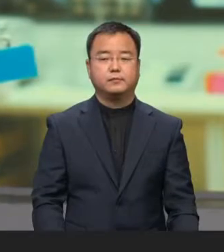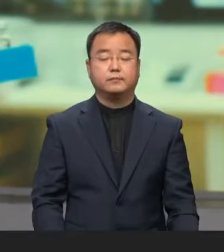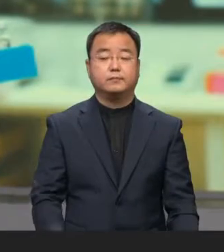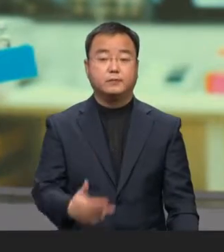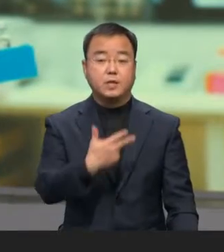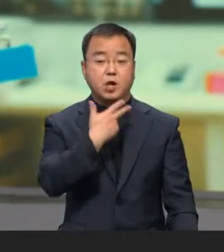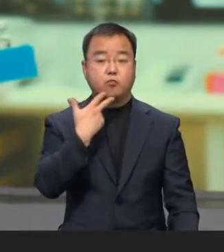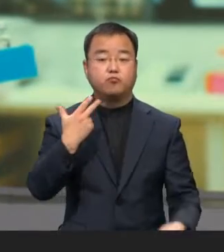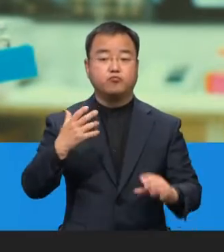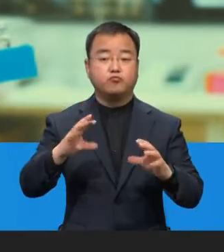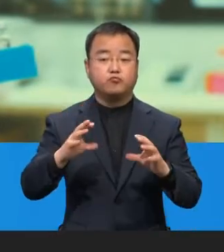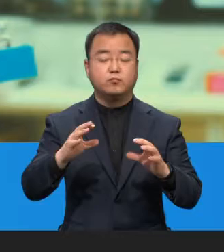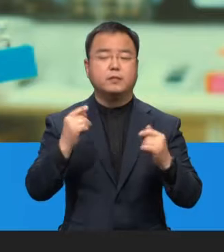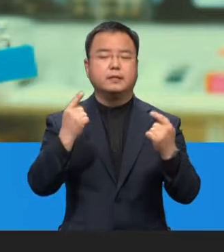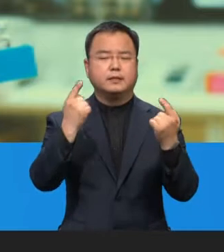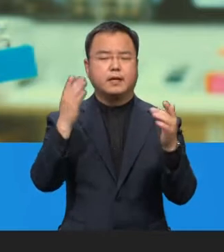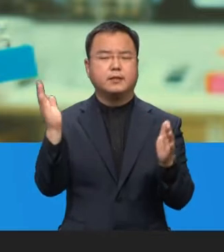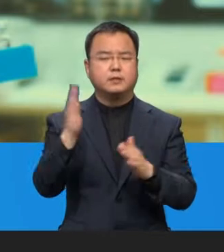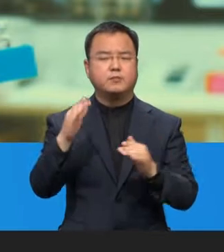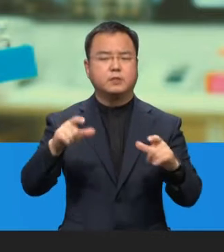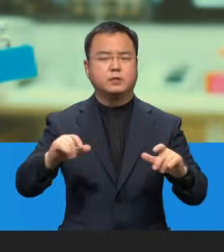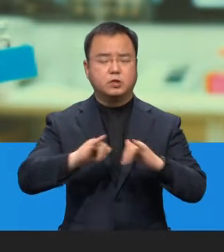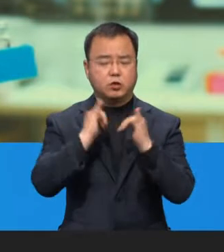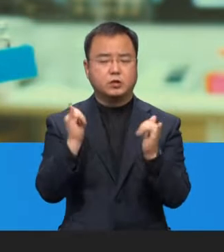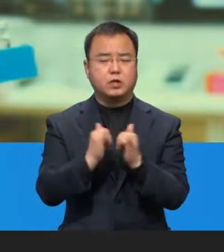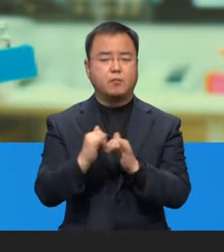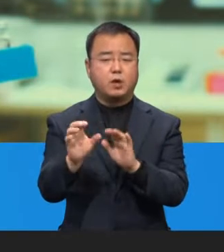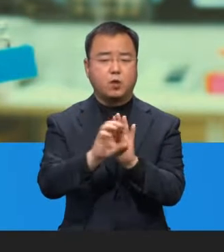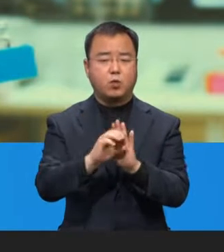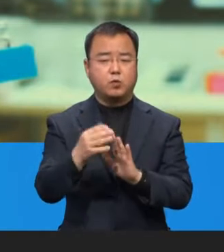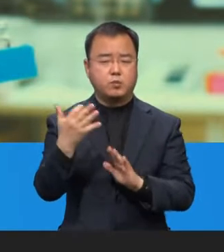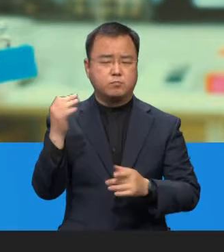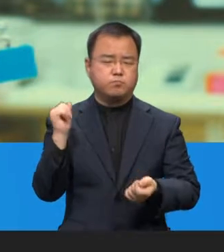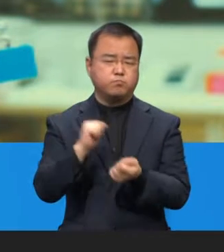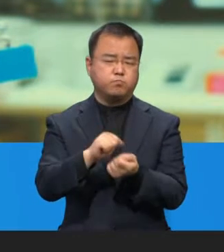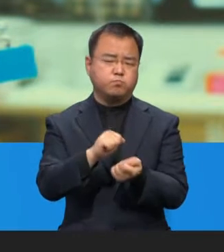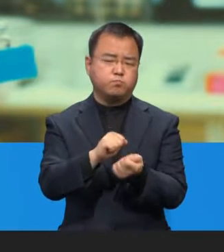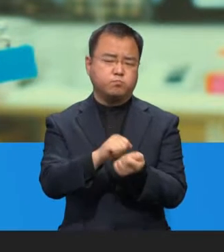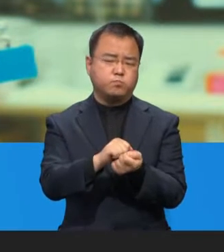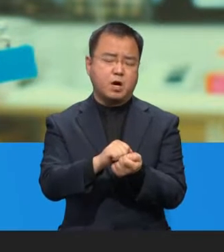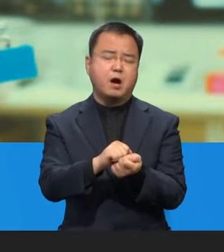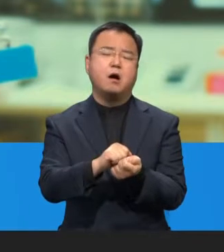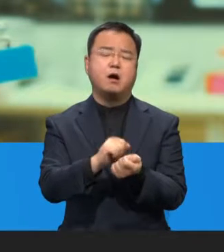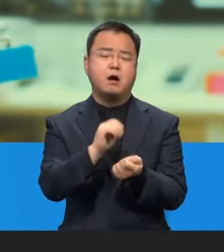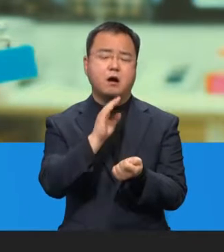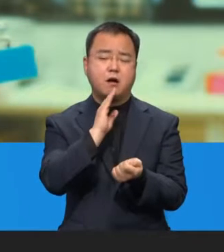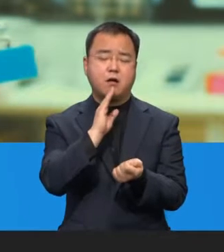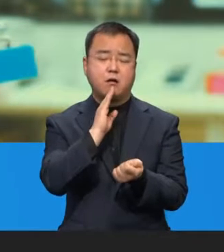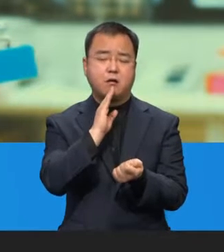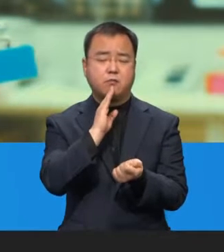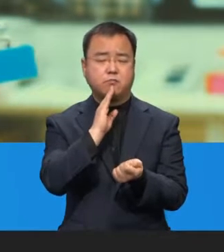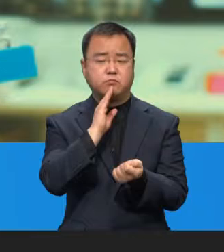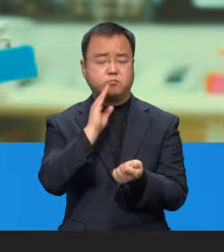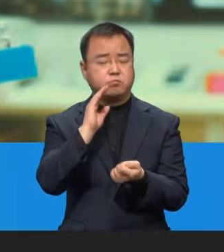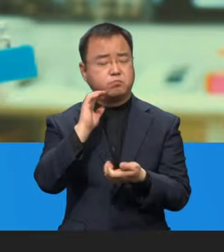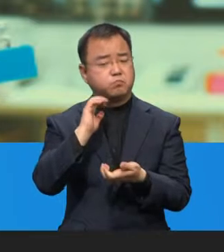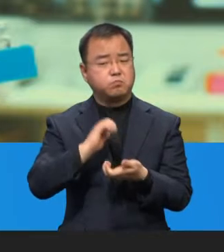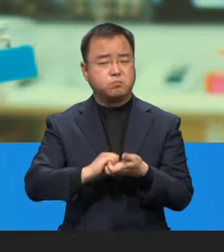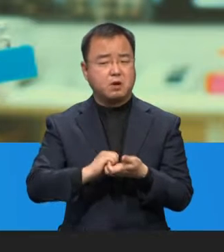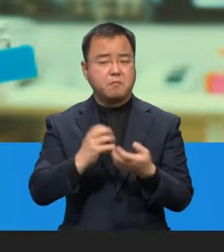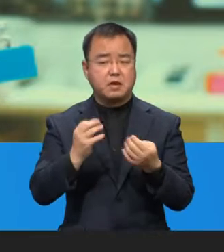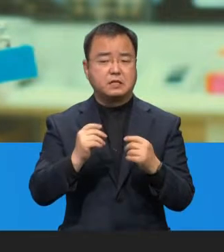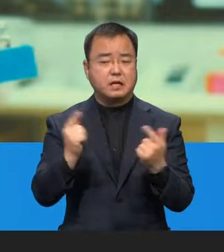네, 영국에서 대학생들이 지역사회의 코로나 바이러스를 전염시키는 게 극히 제한적이라는 연구 결과가 나왔습니다.